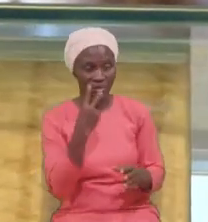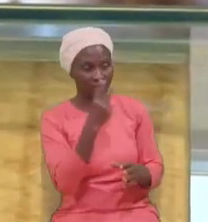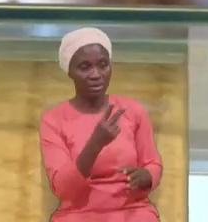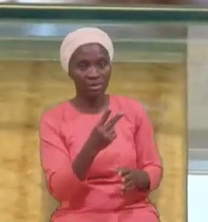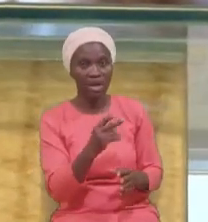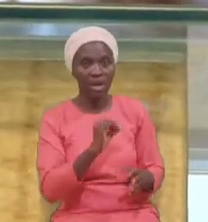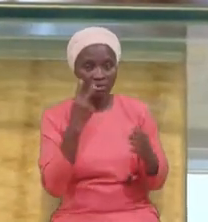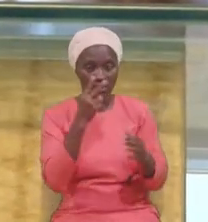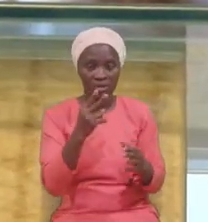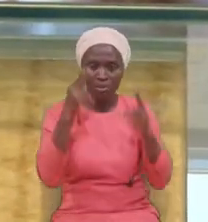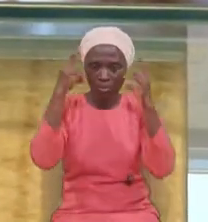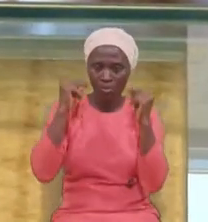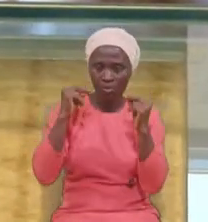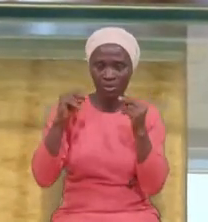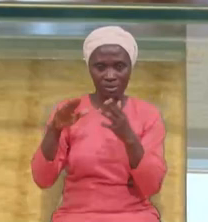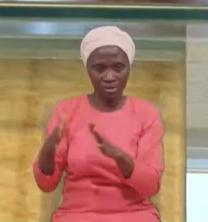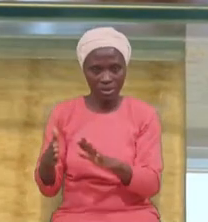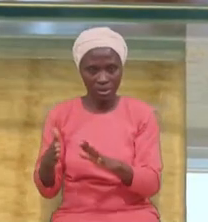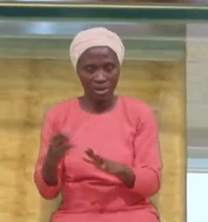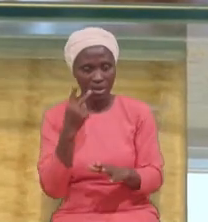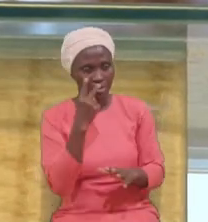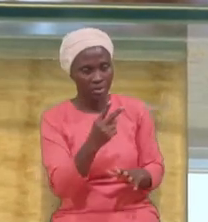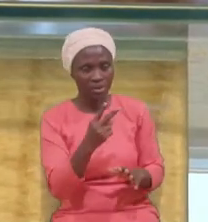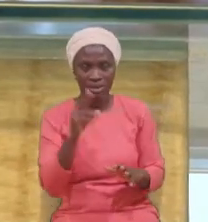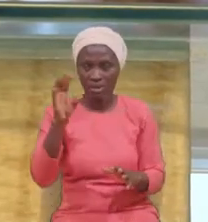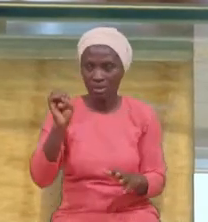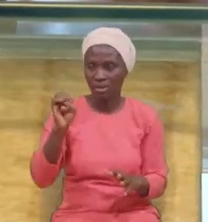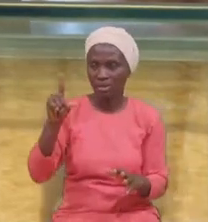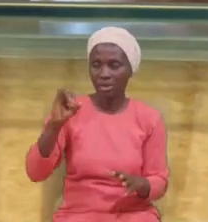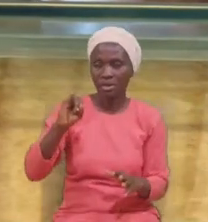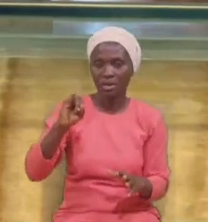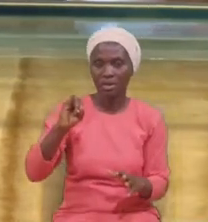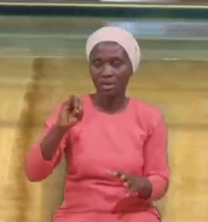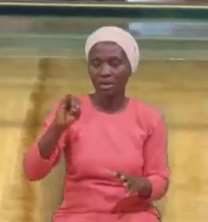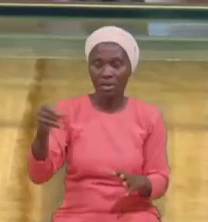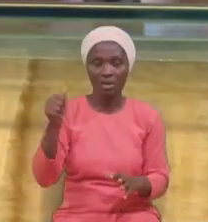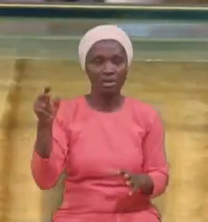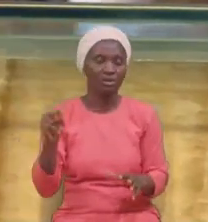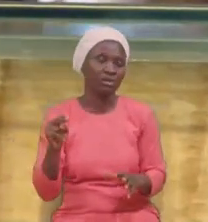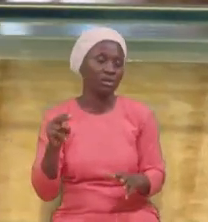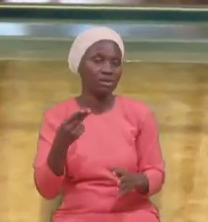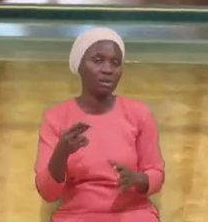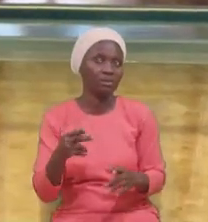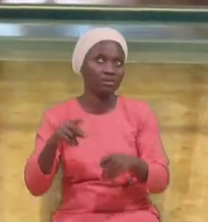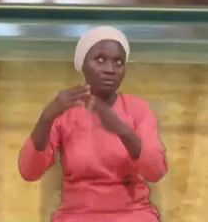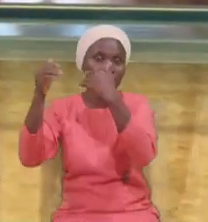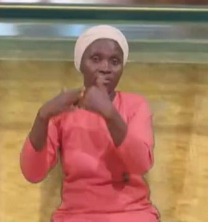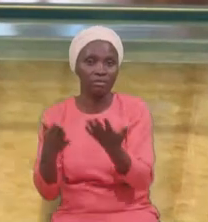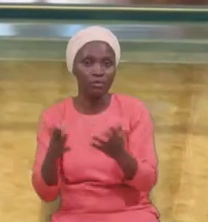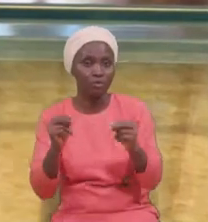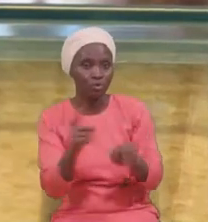transfiguration. Depuis que Moïse était mort, personne ne l'a vu sur terre. Depuis qu'il y était monté au ciel,